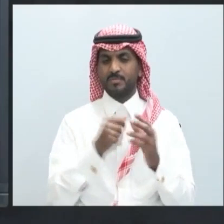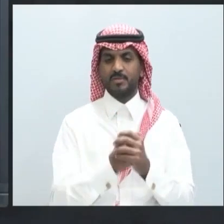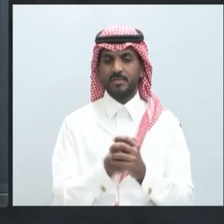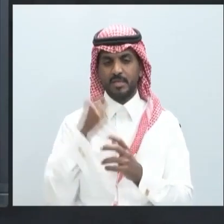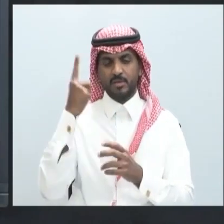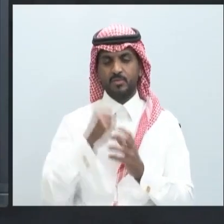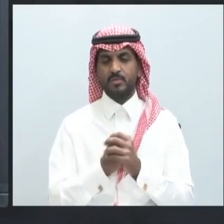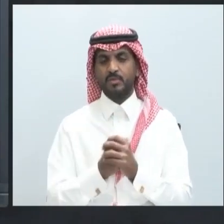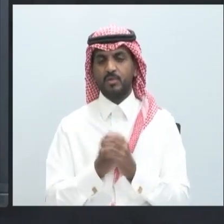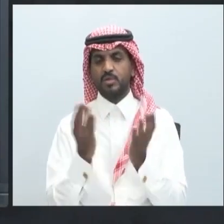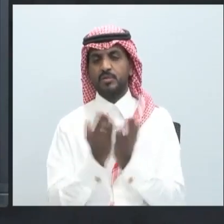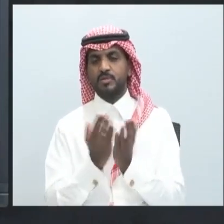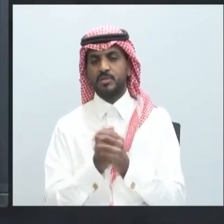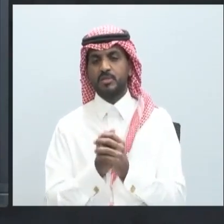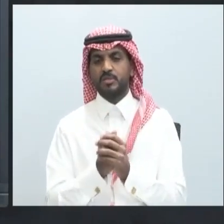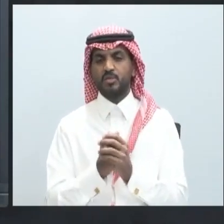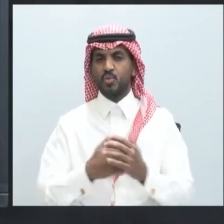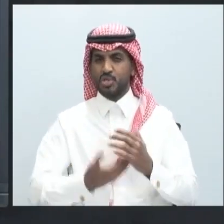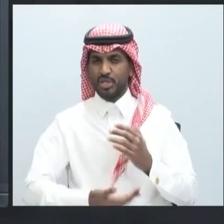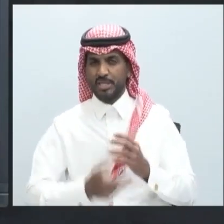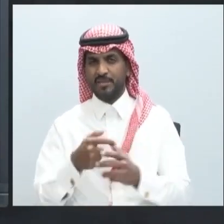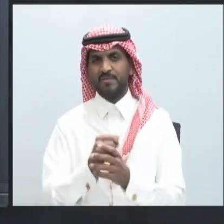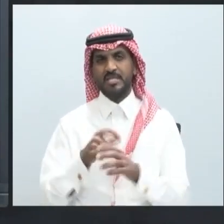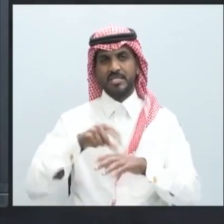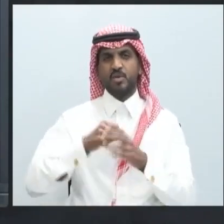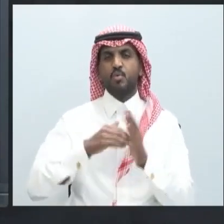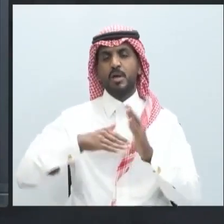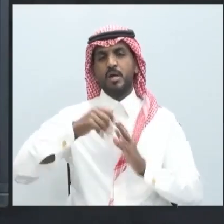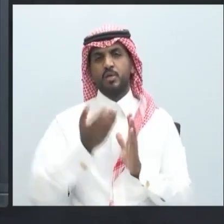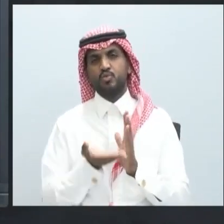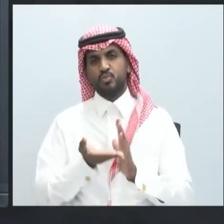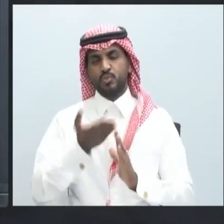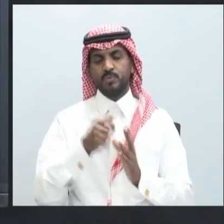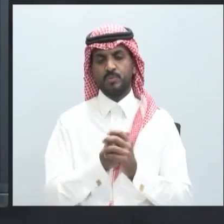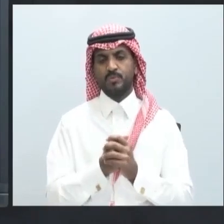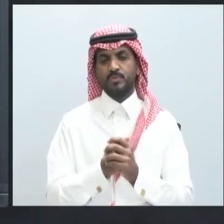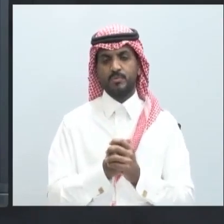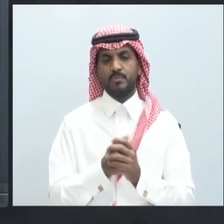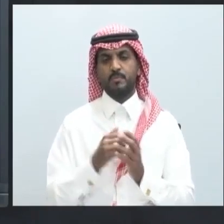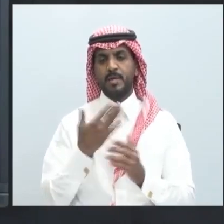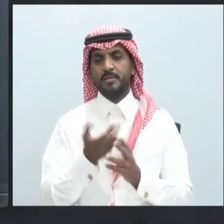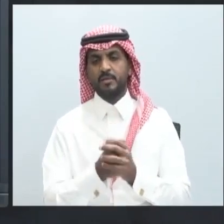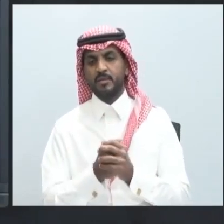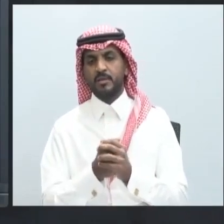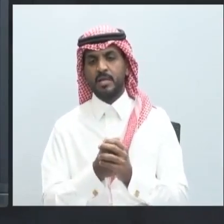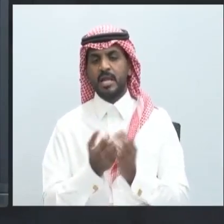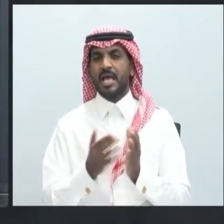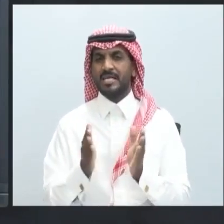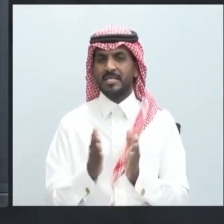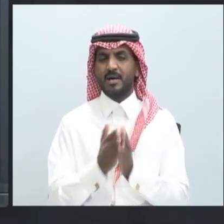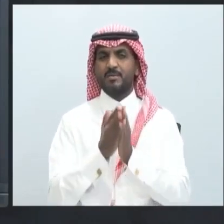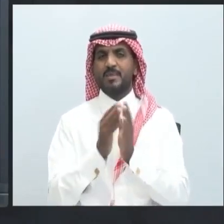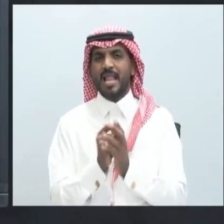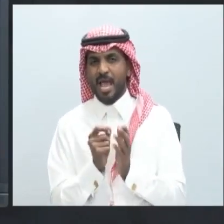تتذكرون ونحن ندرس التكوين الجنيني في الانسان ومراحل النمو ذكرنا انه في بعد ما تحدث عمليه الاخصاب التقاء